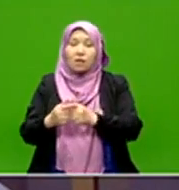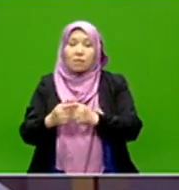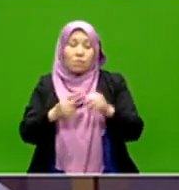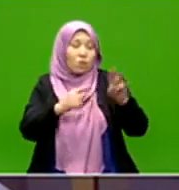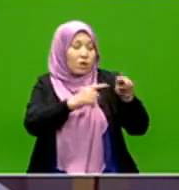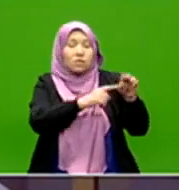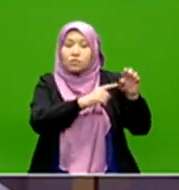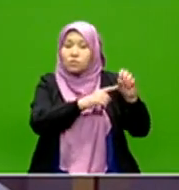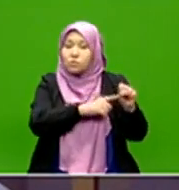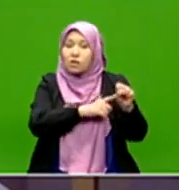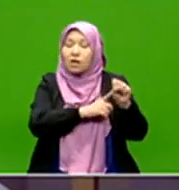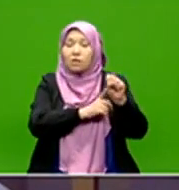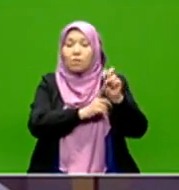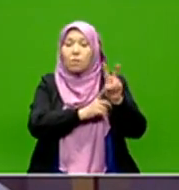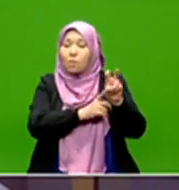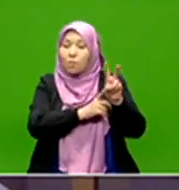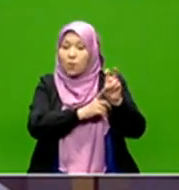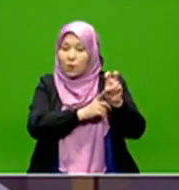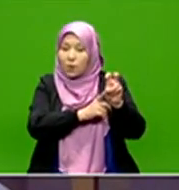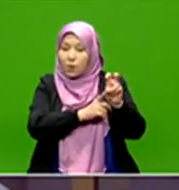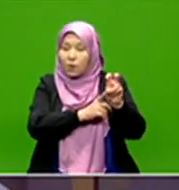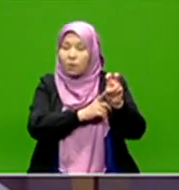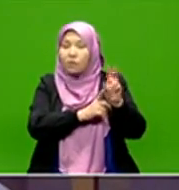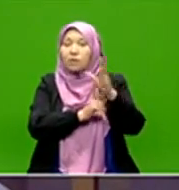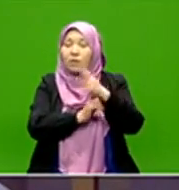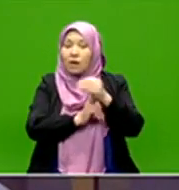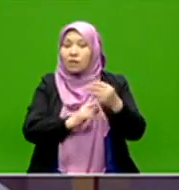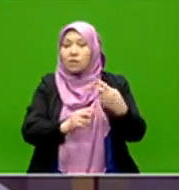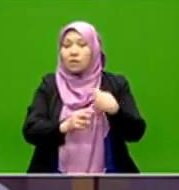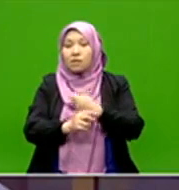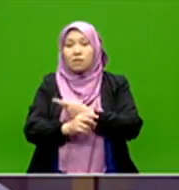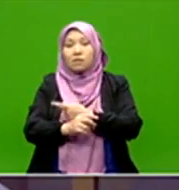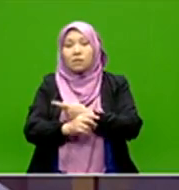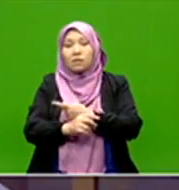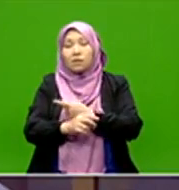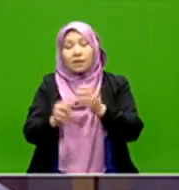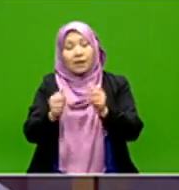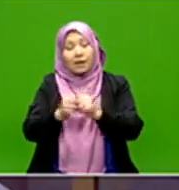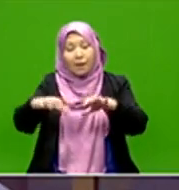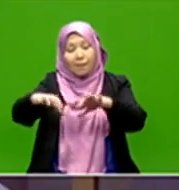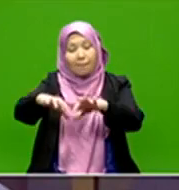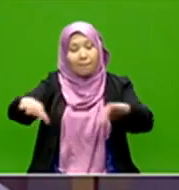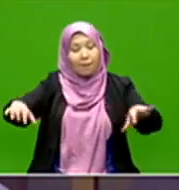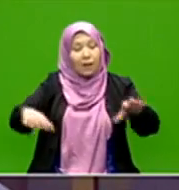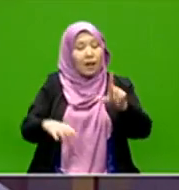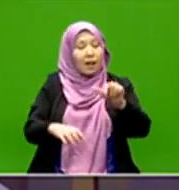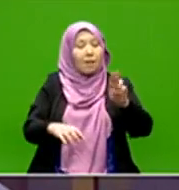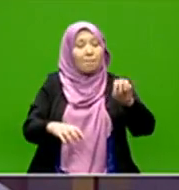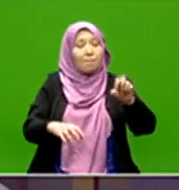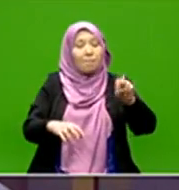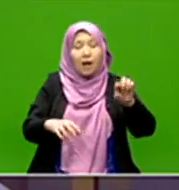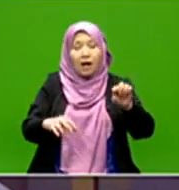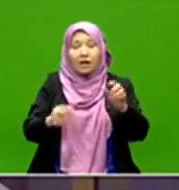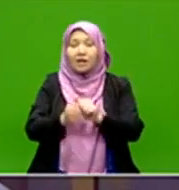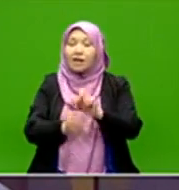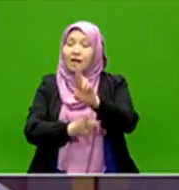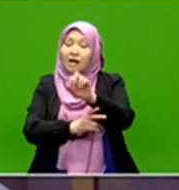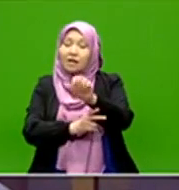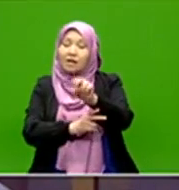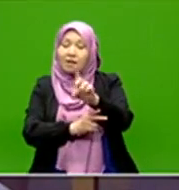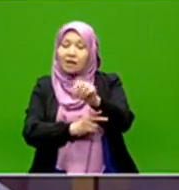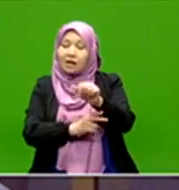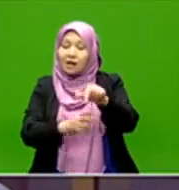yang ke-20. Tuan-tuan yang ada mushaf sambil lemang ke dengan kuih-kuih yang rendang. Ya. Kalau ada